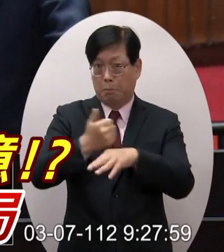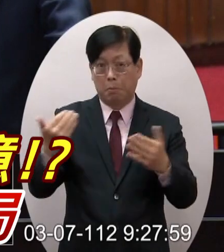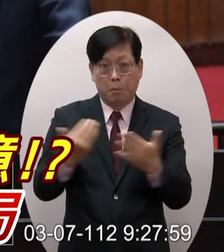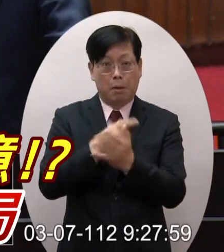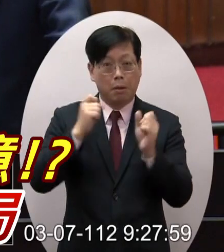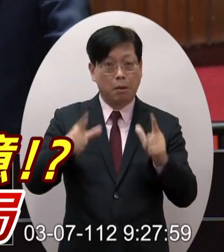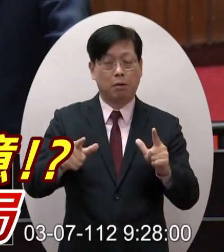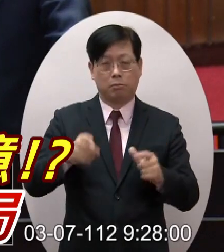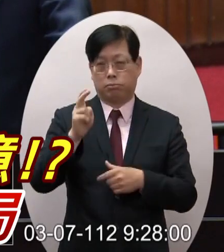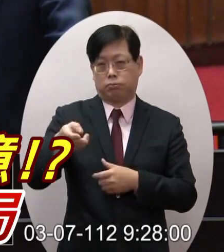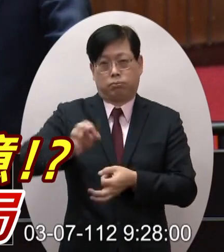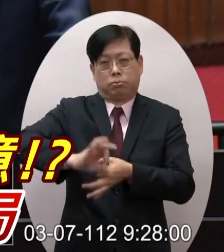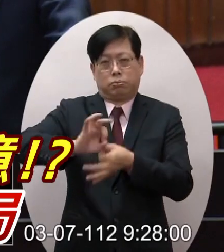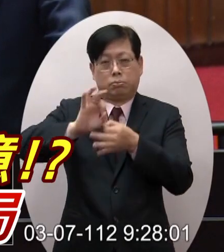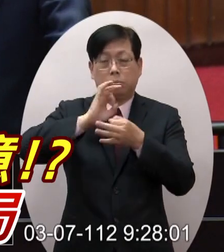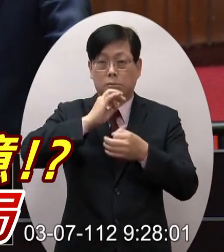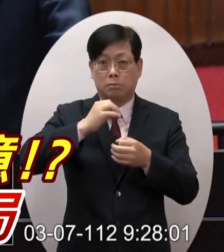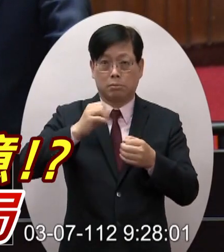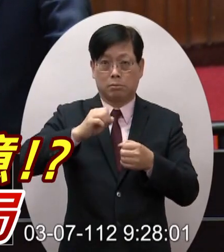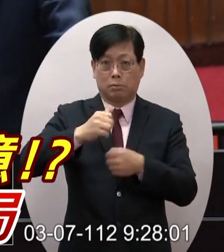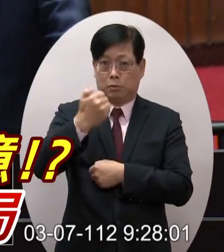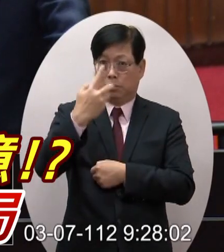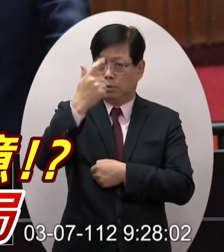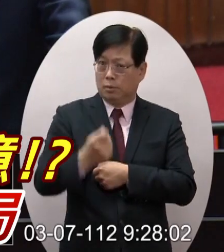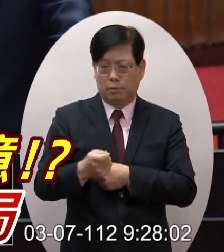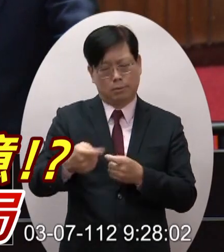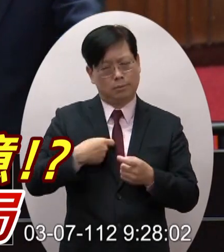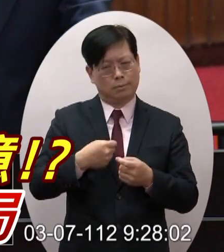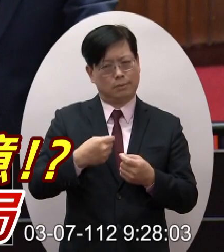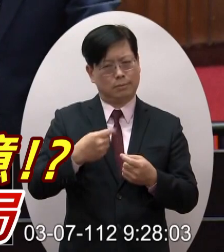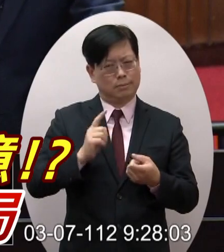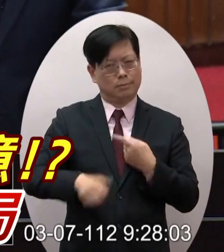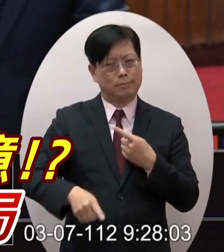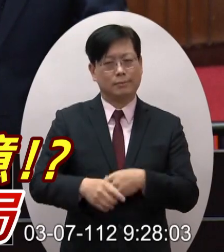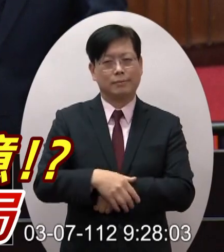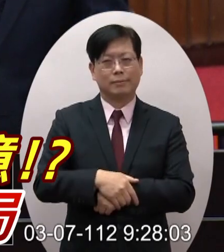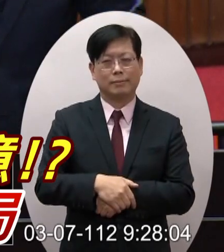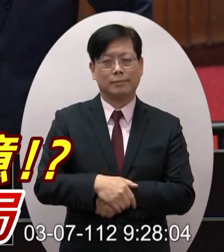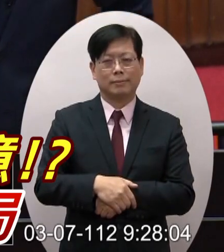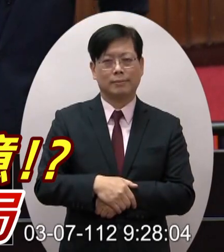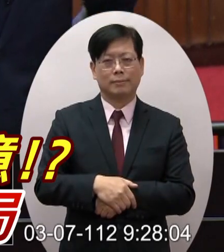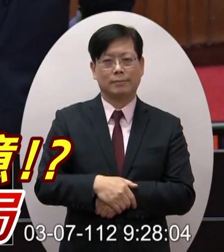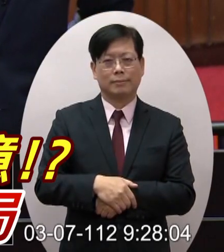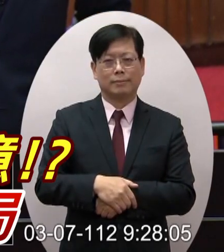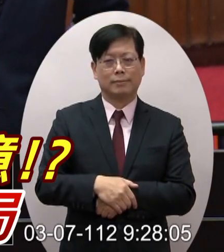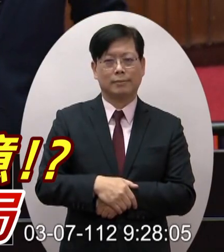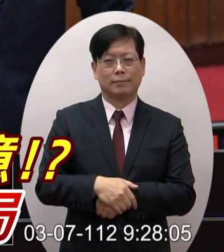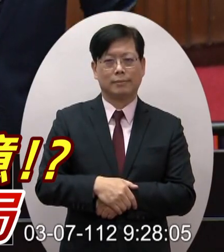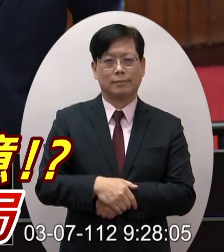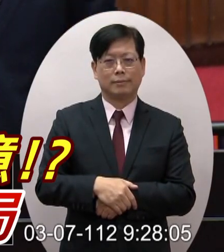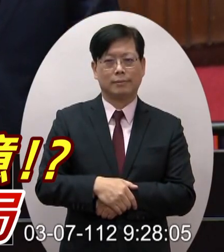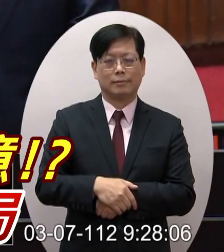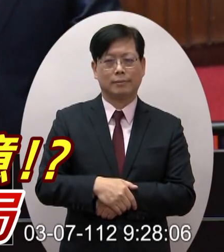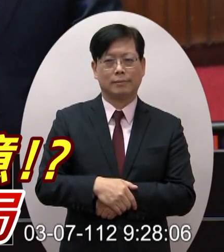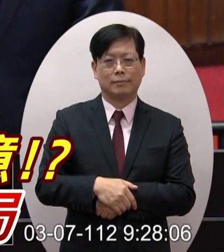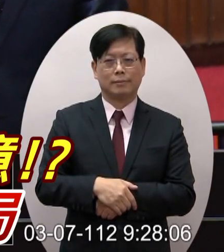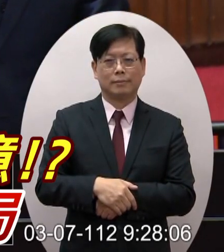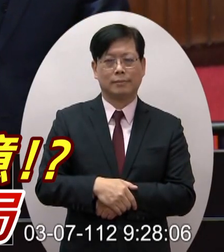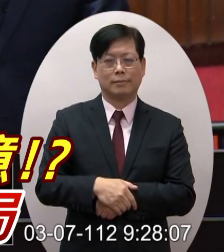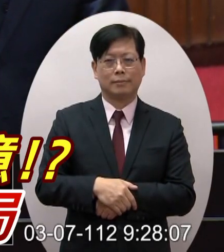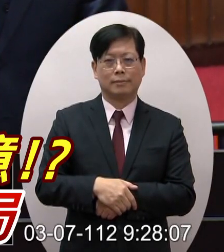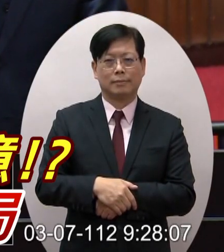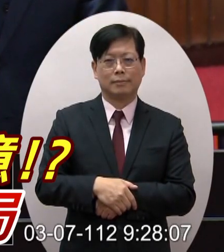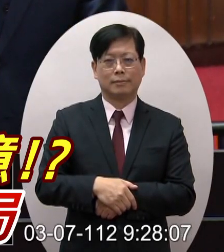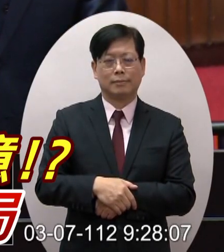要他多负担到53亿？这个有困难啊。 我跟委员报告一下了哈，这个我内政部